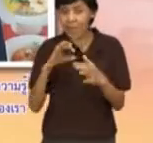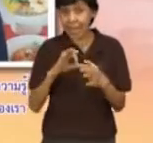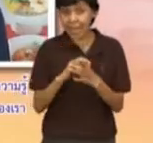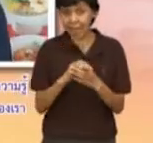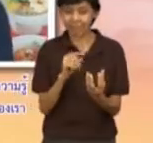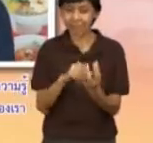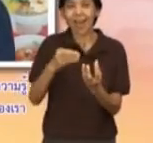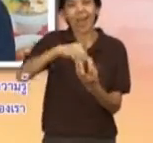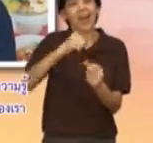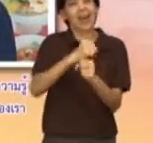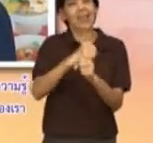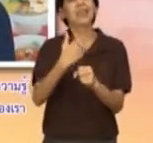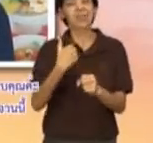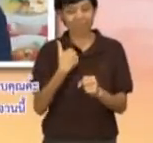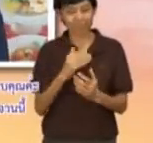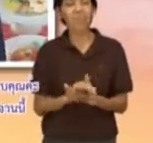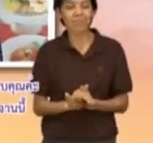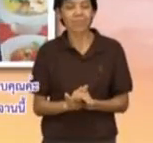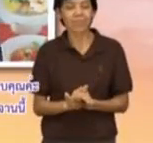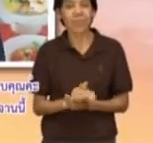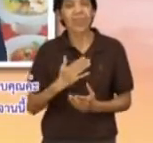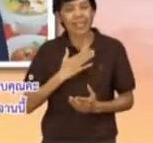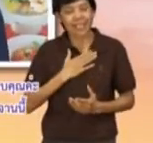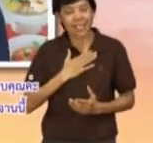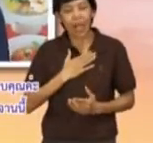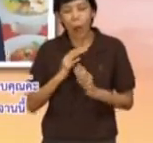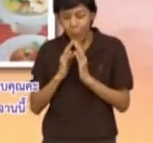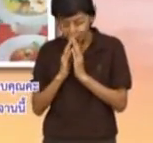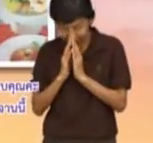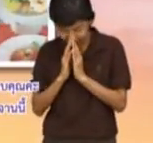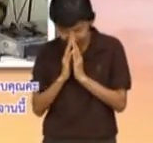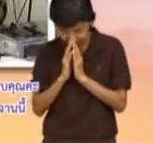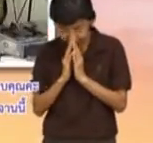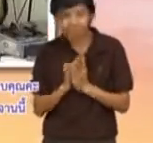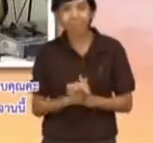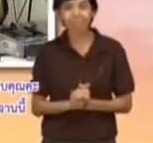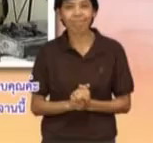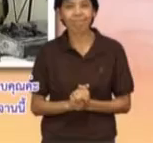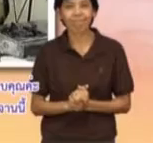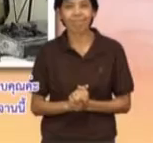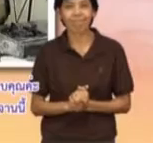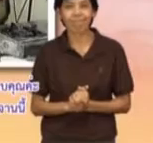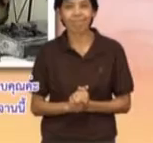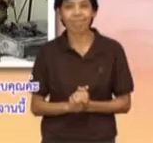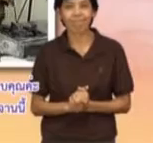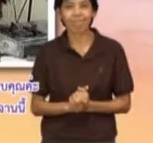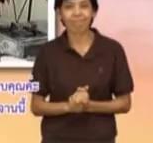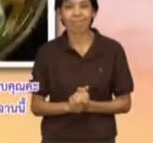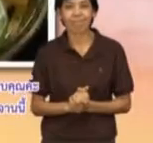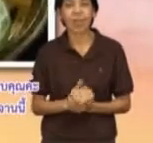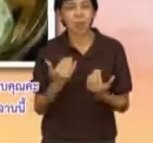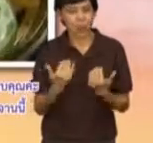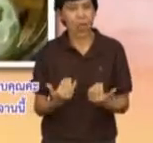บัวหลวงจานนี้นะคะของเราค่ะขอบคุณอาจารย์อมินตราสุกรวรรณค่ะขอบคุณค่ะ